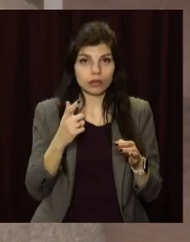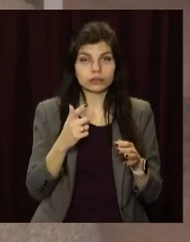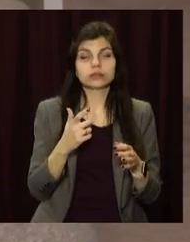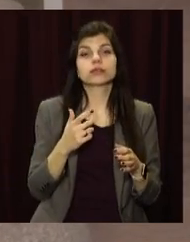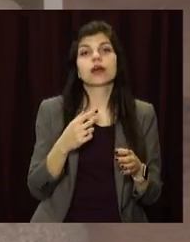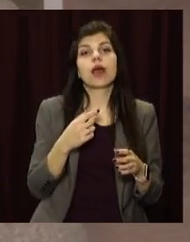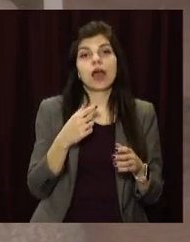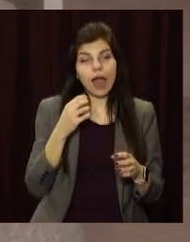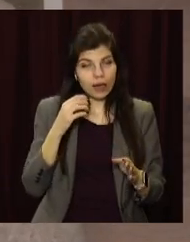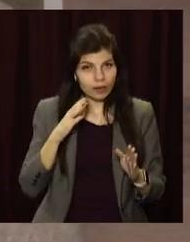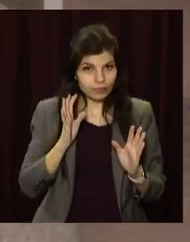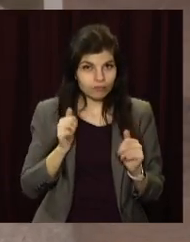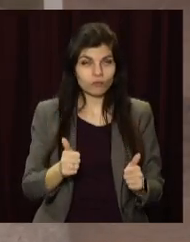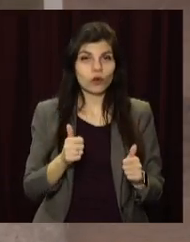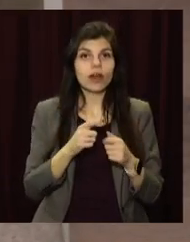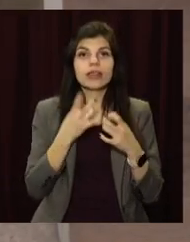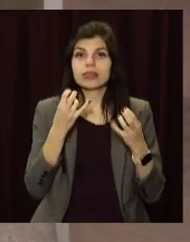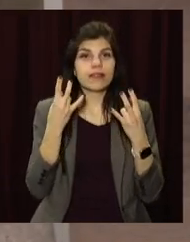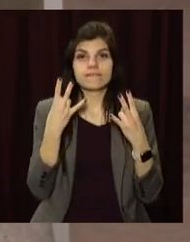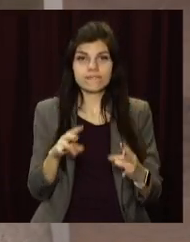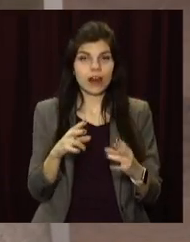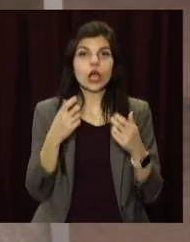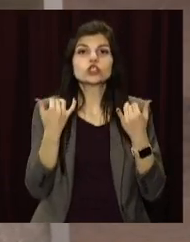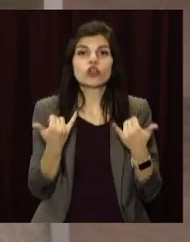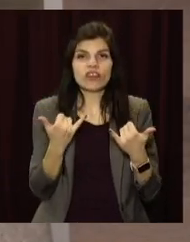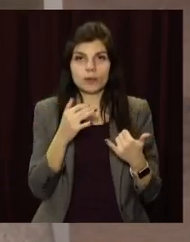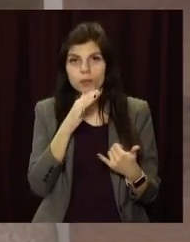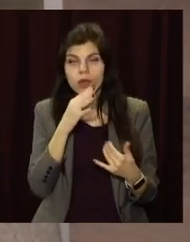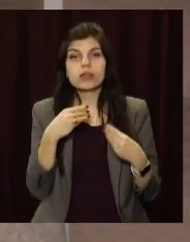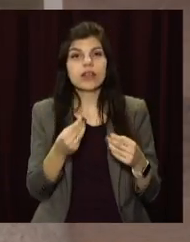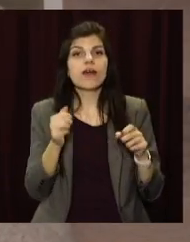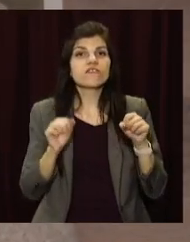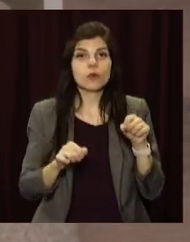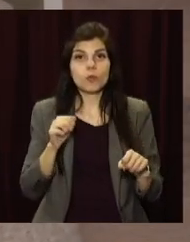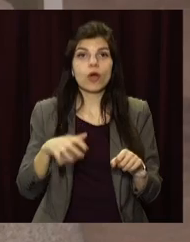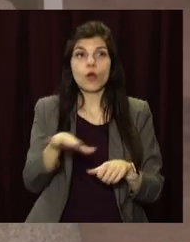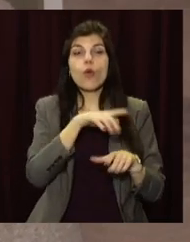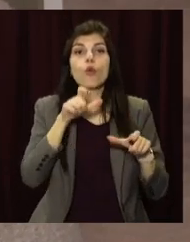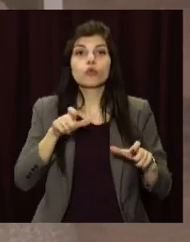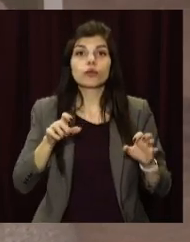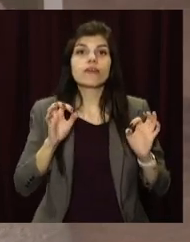Наше підприємство протягом 2 років провело заміну рухомого складу